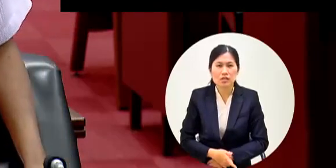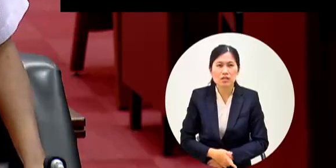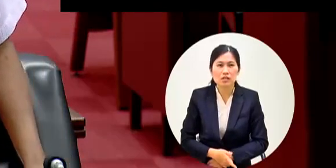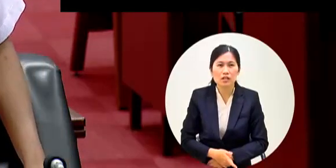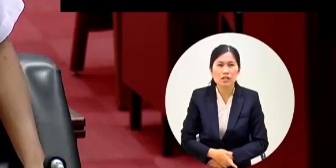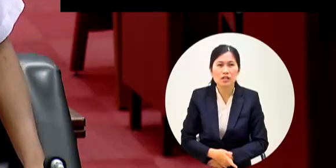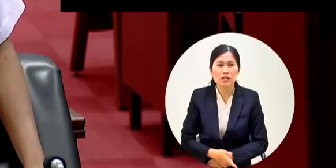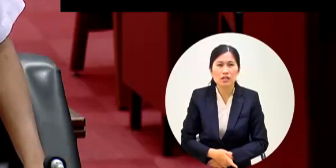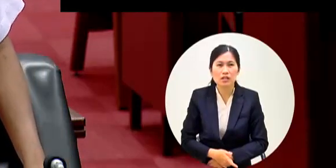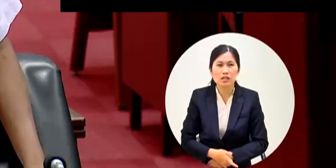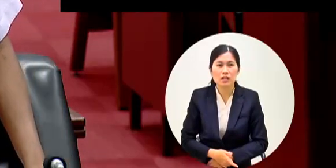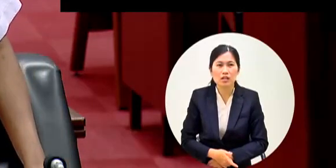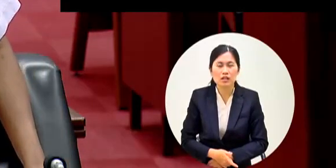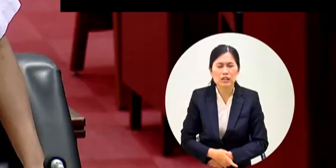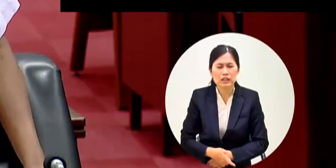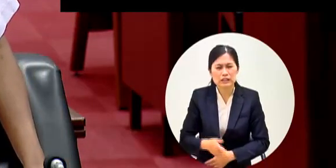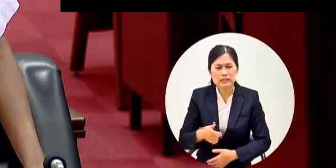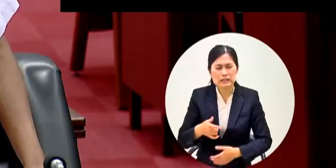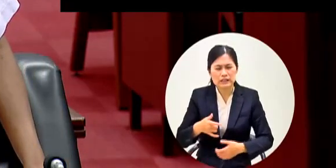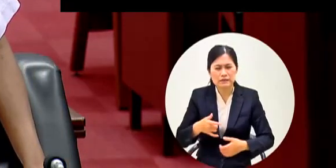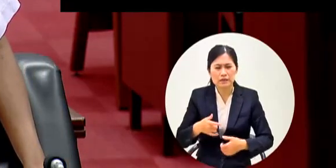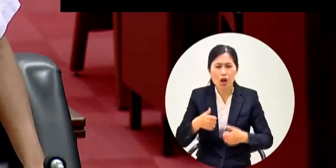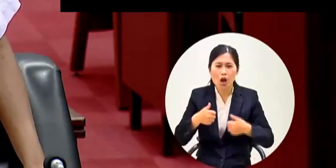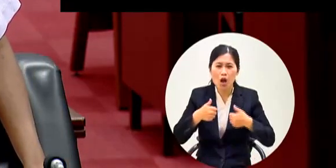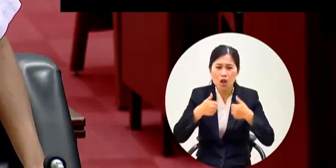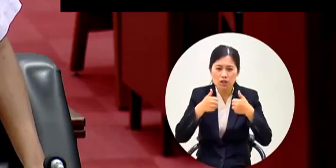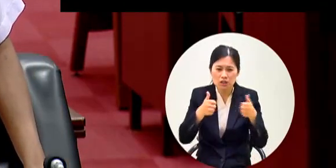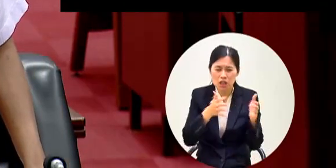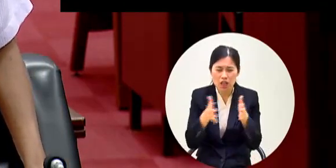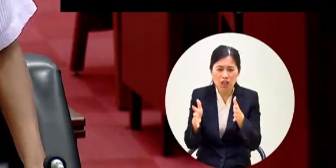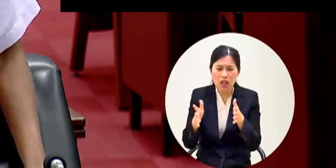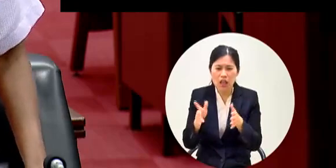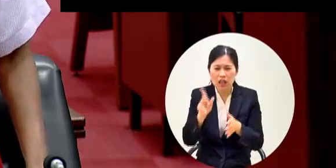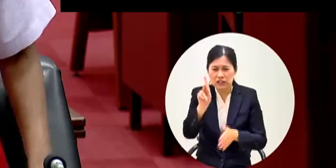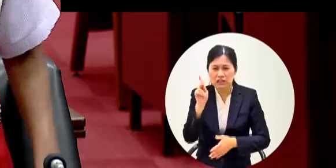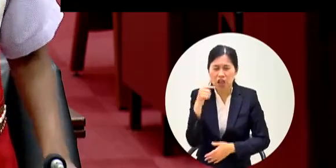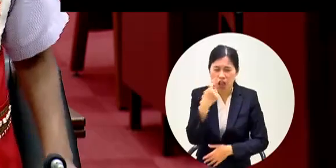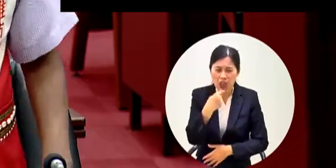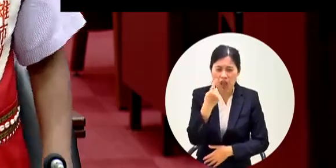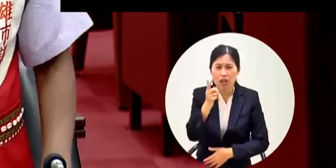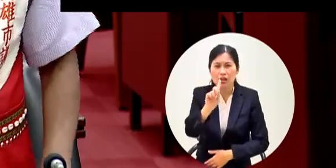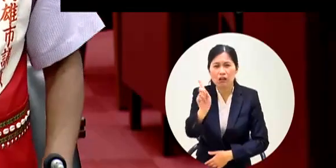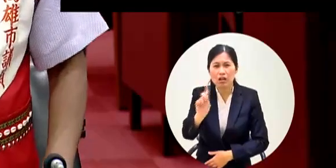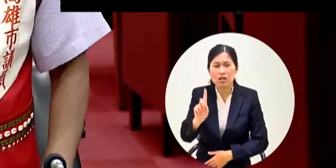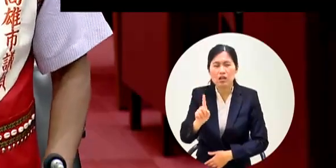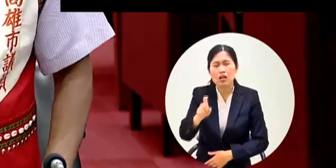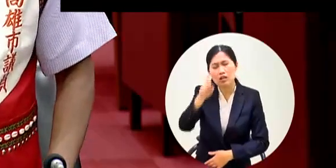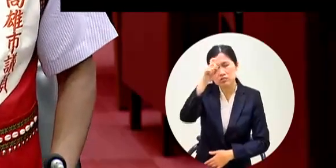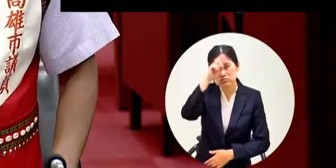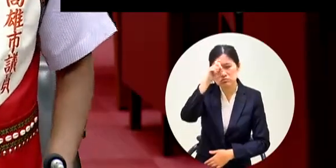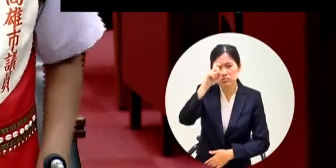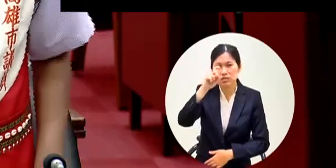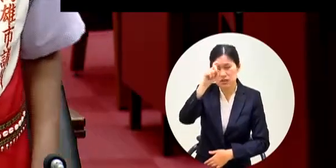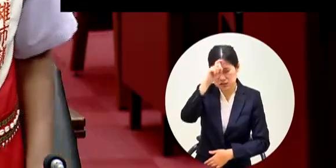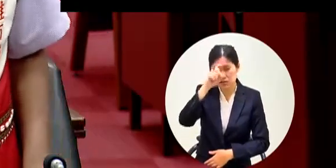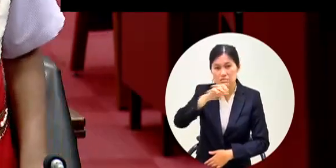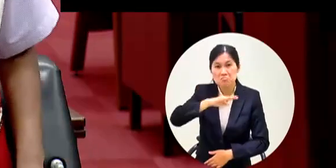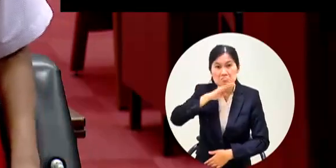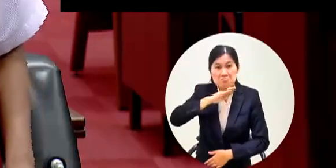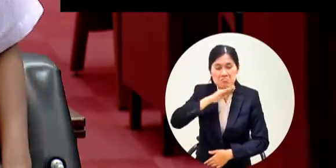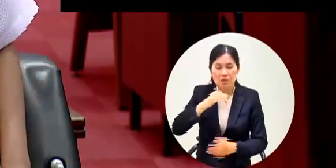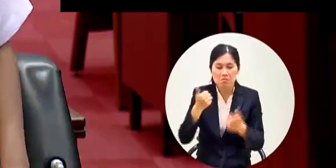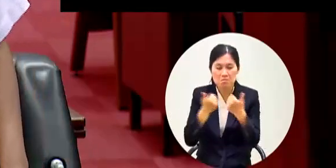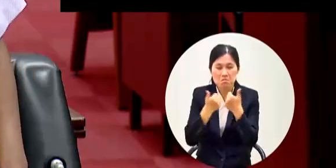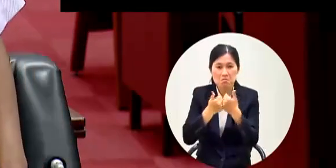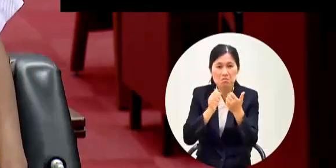针对问题来消耗这个问题，而不是铺陈那么多的一些